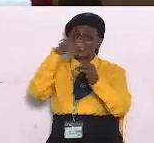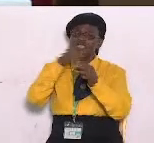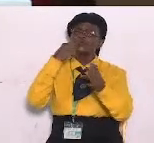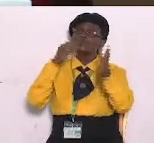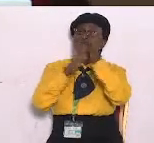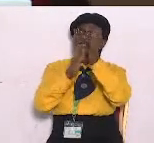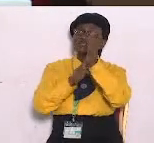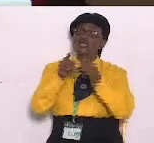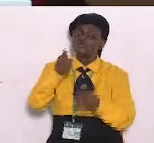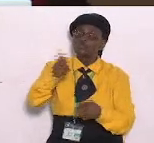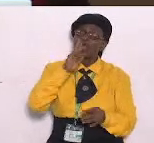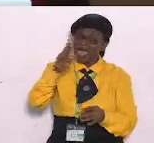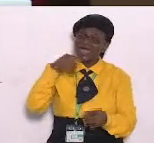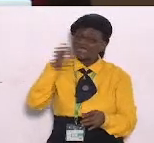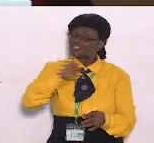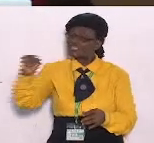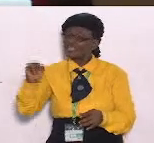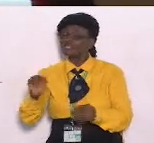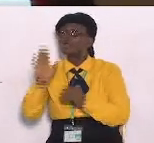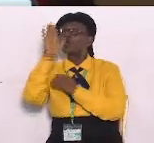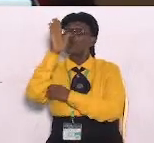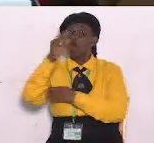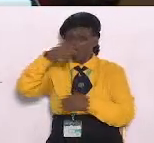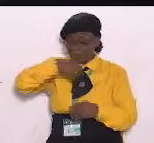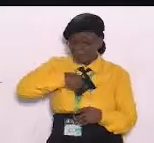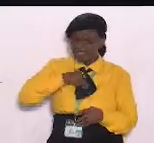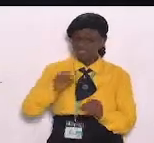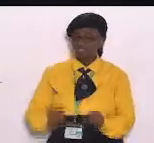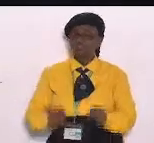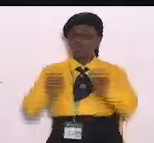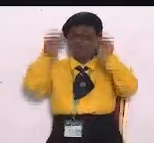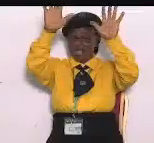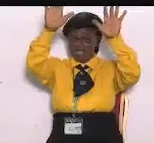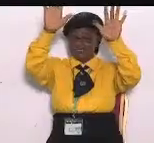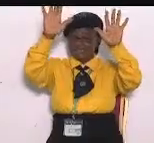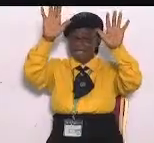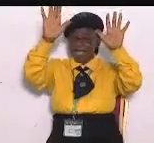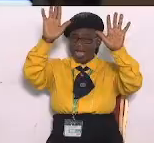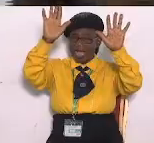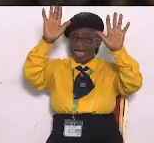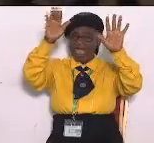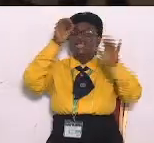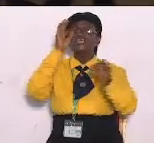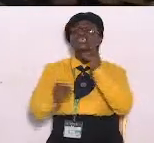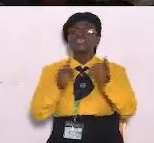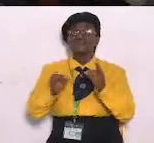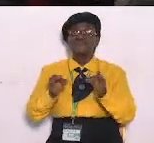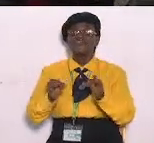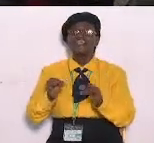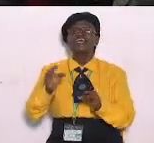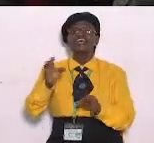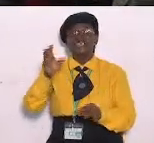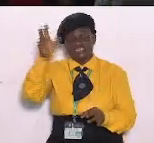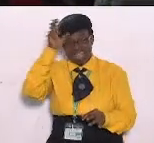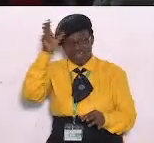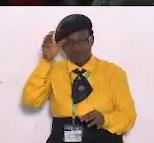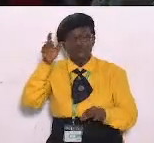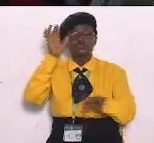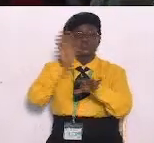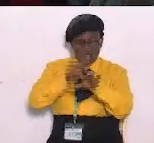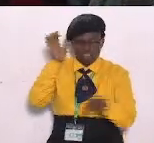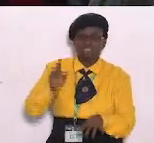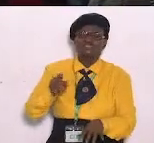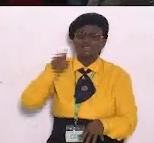tê de mais en loi Dieu vous dites à Dieu que je me donne à toi et